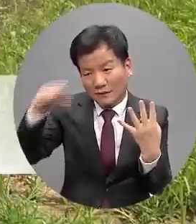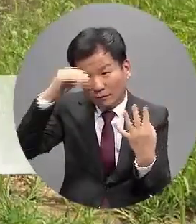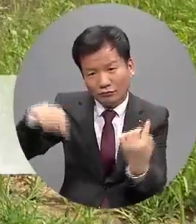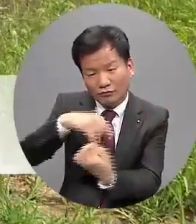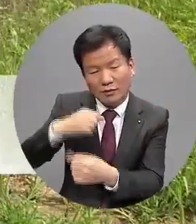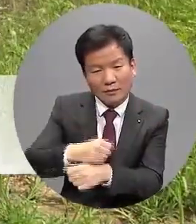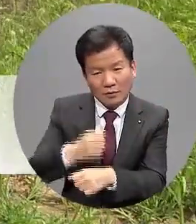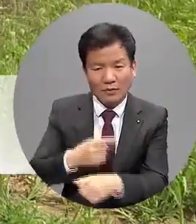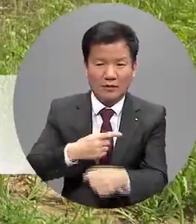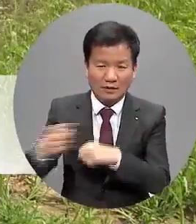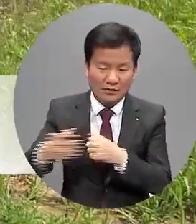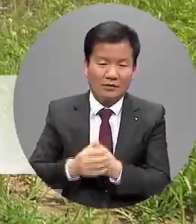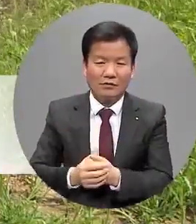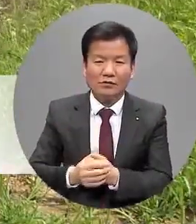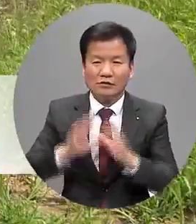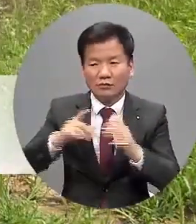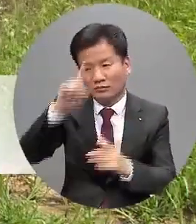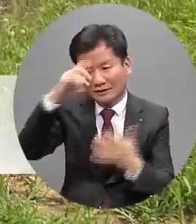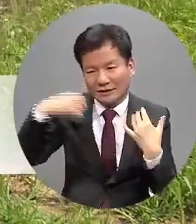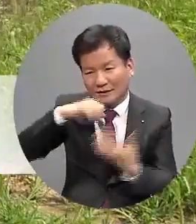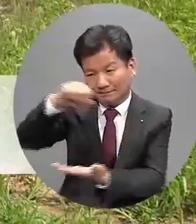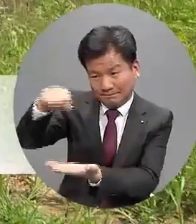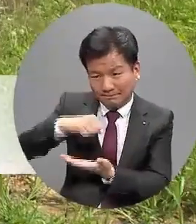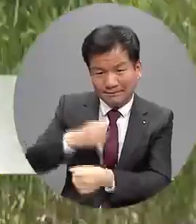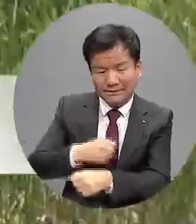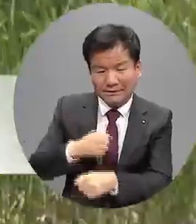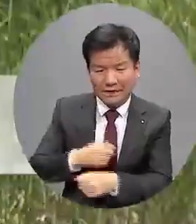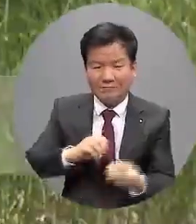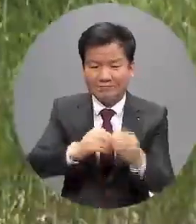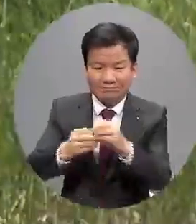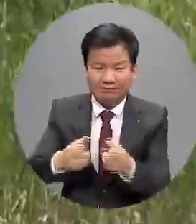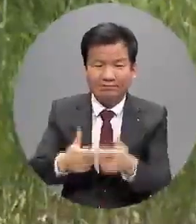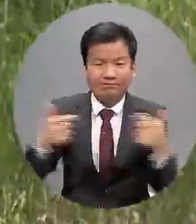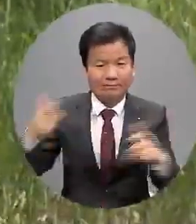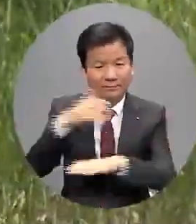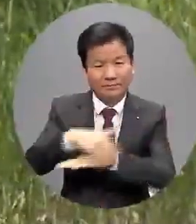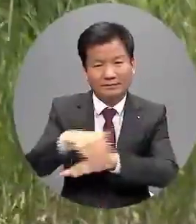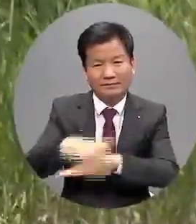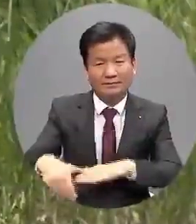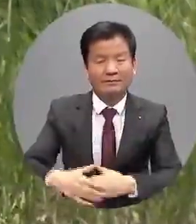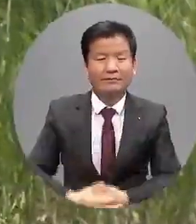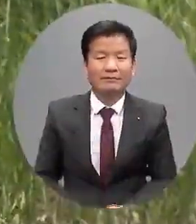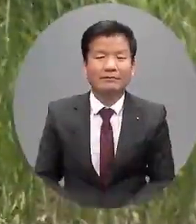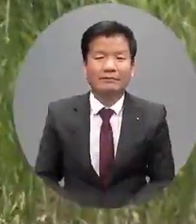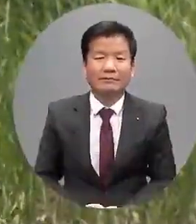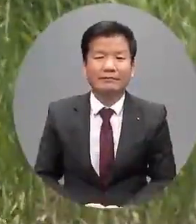설치하고 내년에는 국비 등 예산을 확보해 설치를 확대할 계획입니다 l